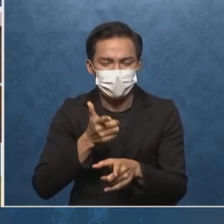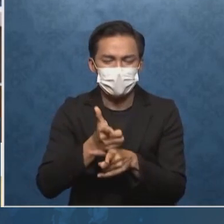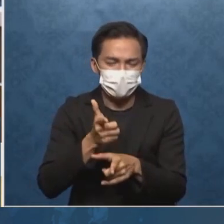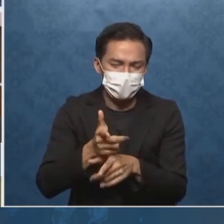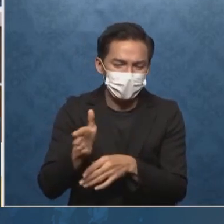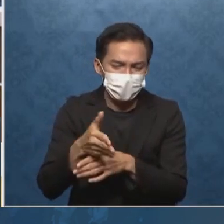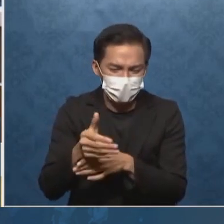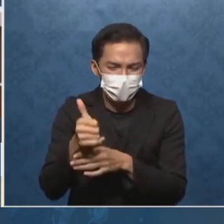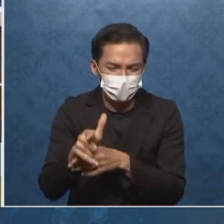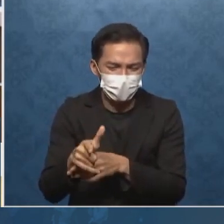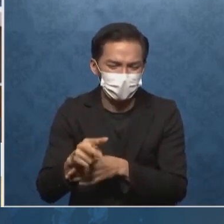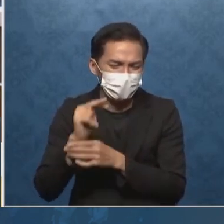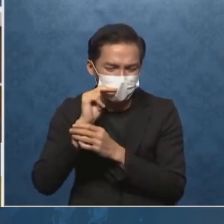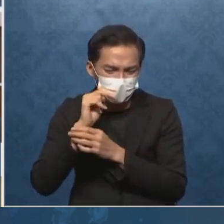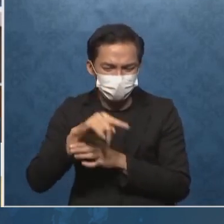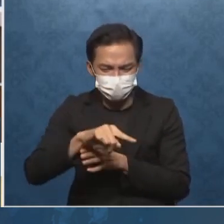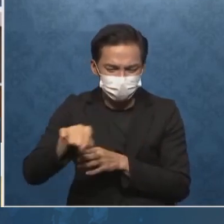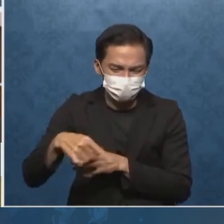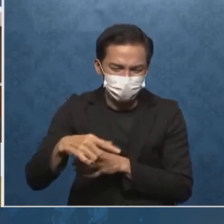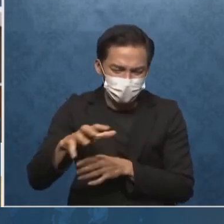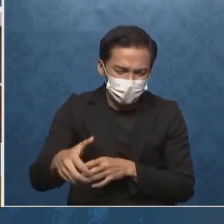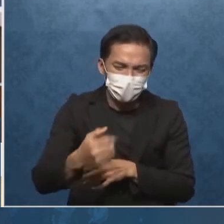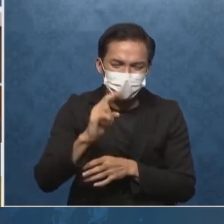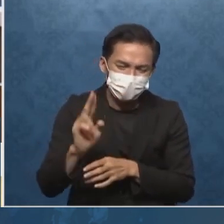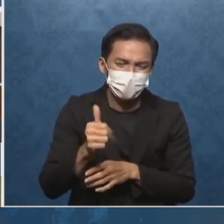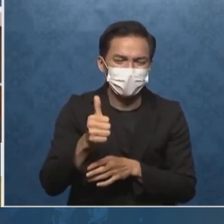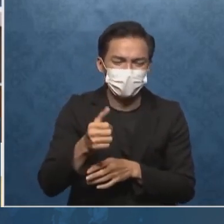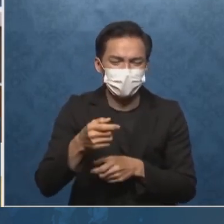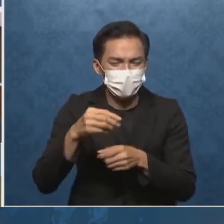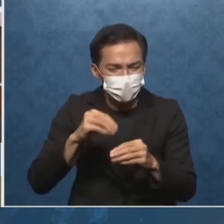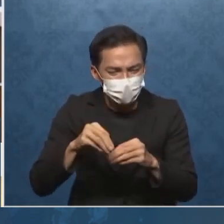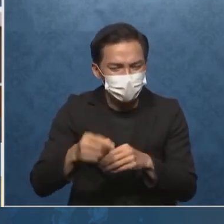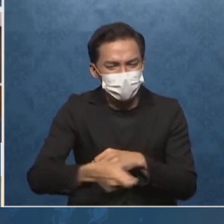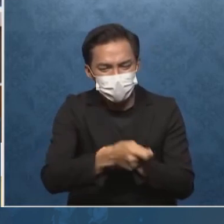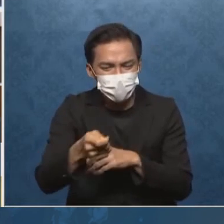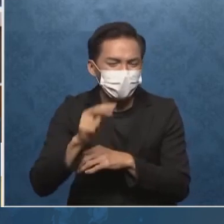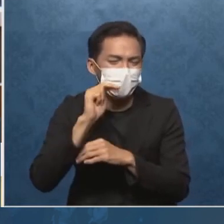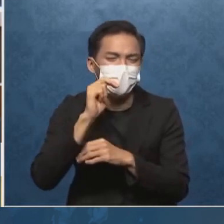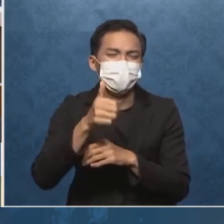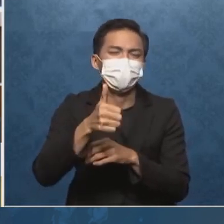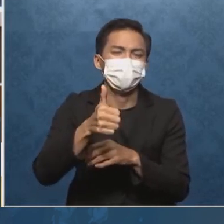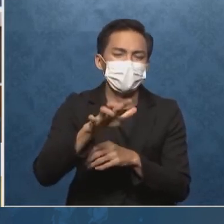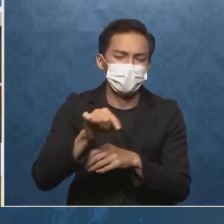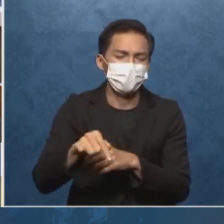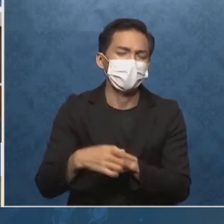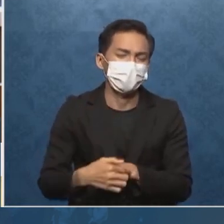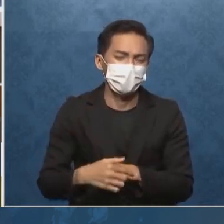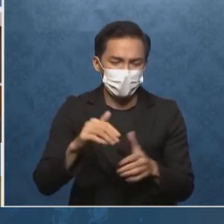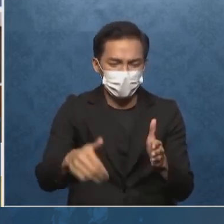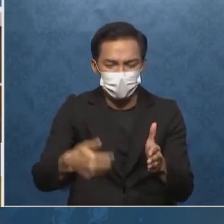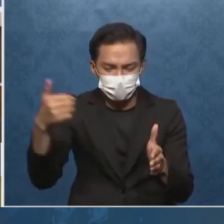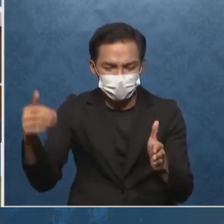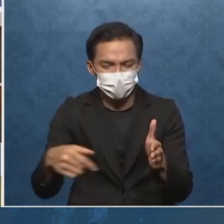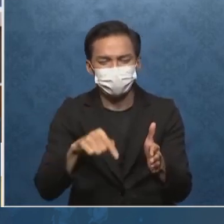เค็มมีน้ำลักษณะนี้ก็ไม่สามารถที่จะเอาไปใช้เพื่อทำการเกษตรได้ทันเวลานานทำให้สุดท้ายบ่อที่ขุดนะ